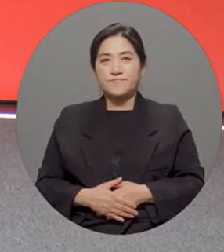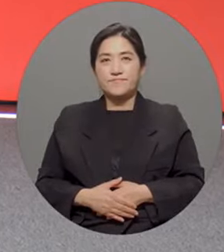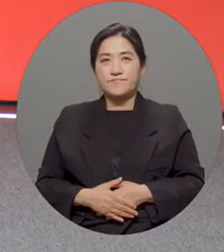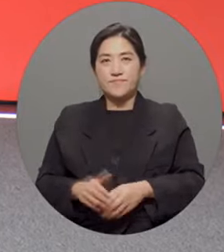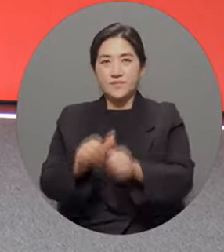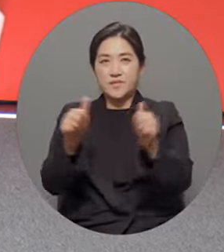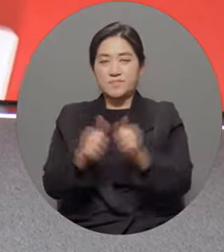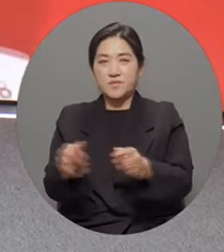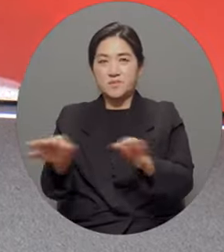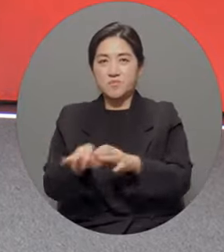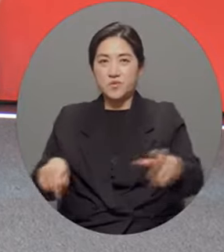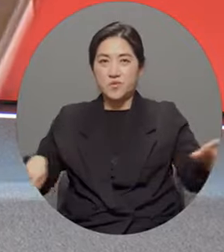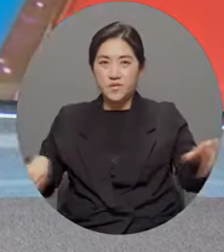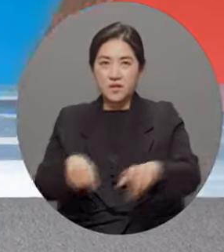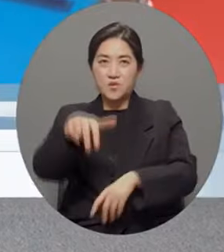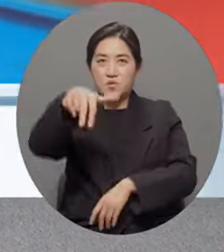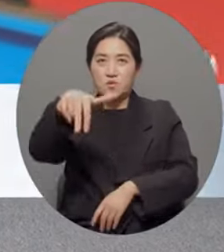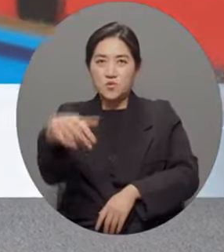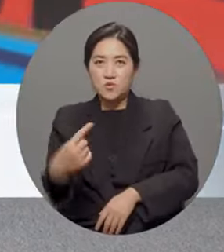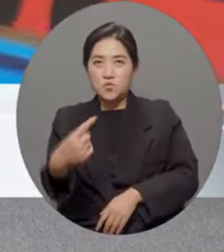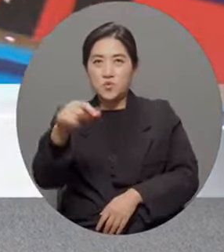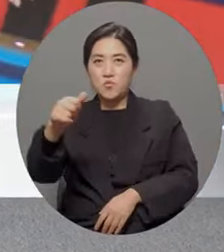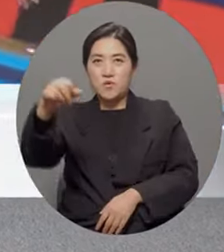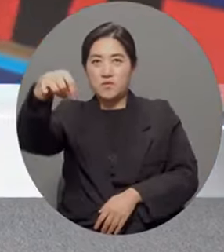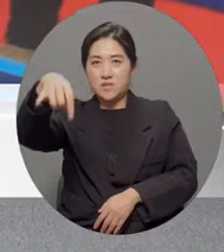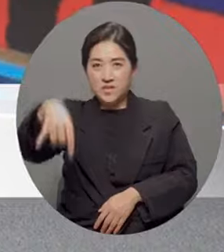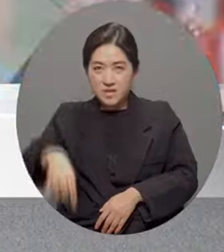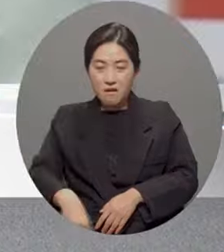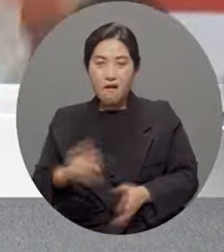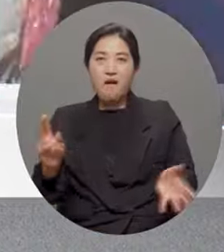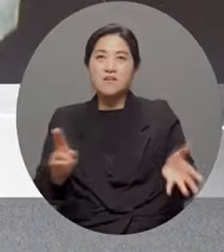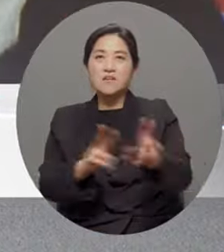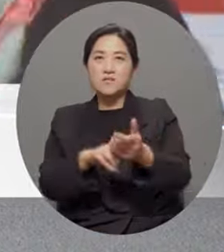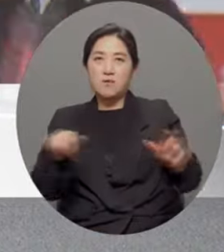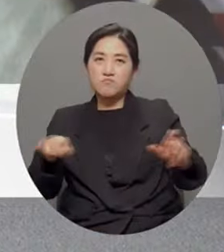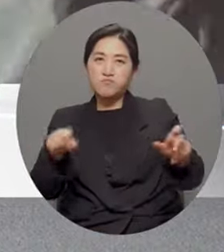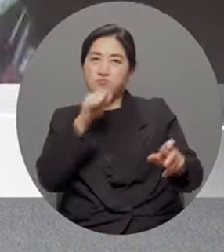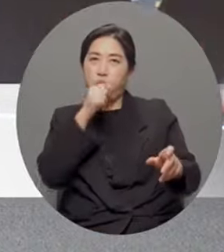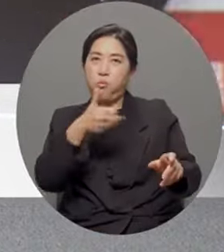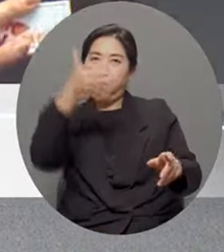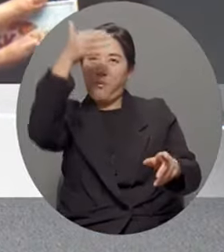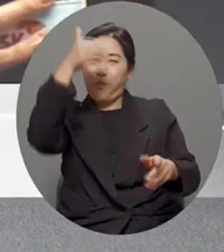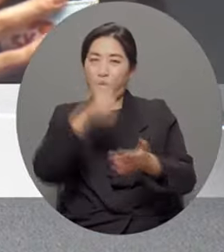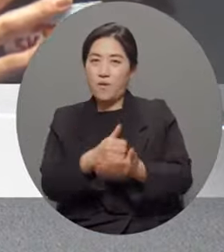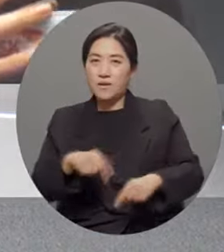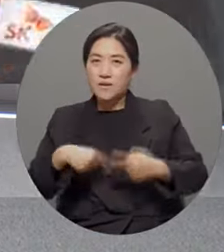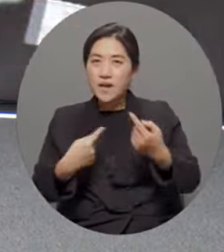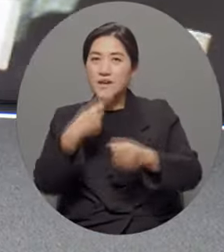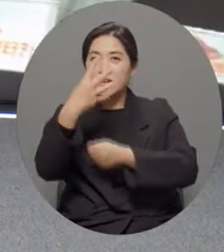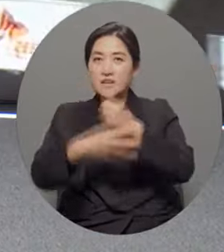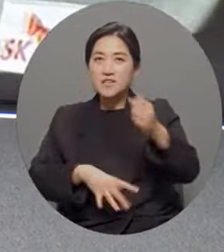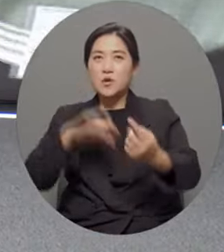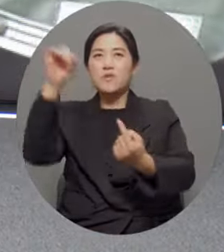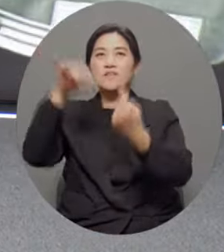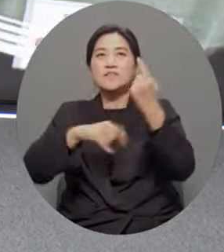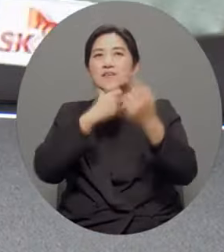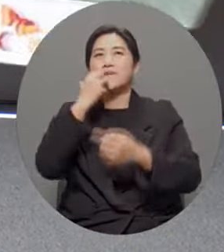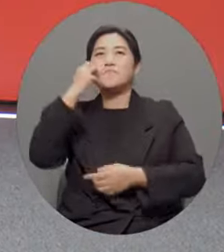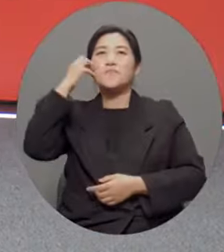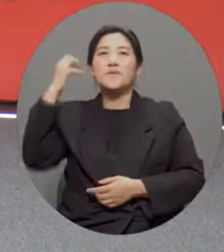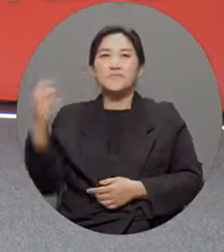남자 프로당구에서 조건휘 선수가 기적의 9연속 득점으로 데뷔 4년 만에 첫 우승의 감격을